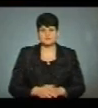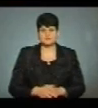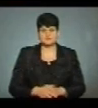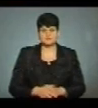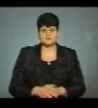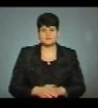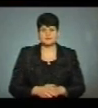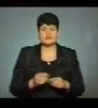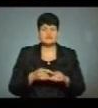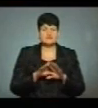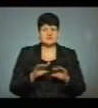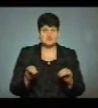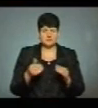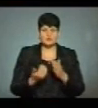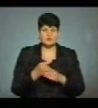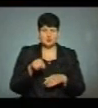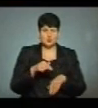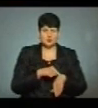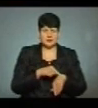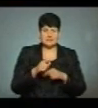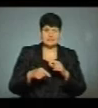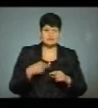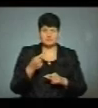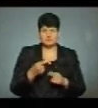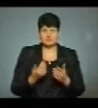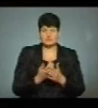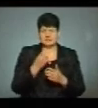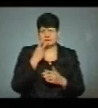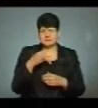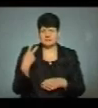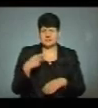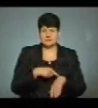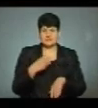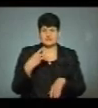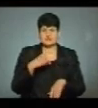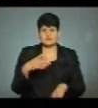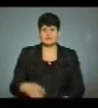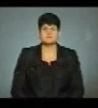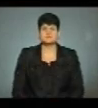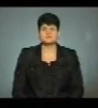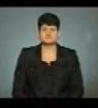Це вся інформація на цю годину. Наступний випуск дивіться вже о 20:30.